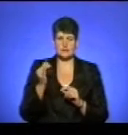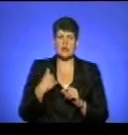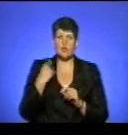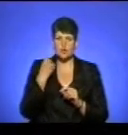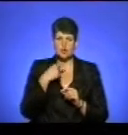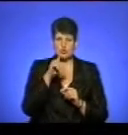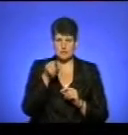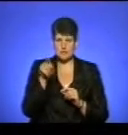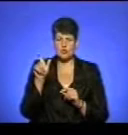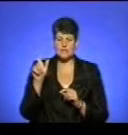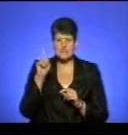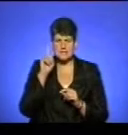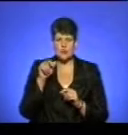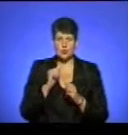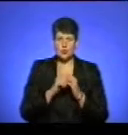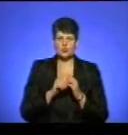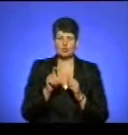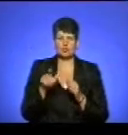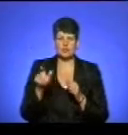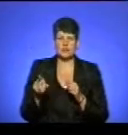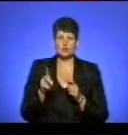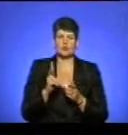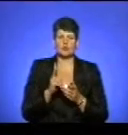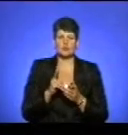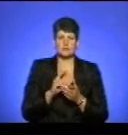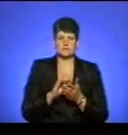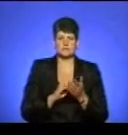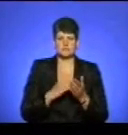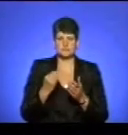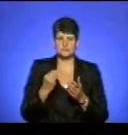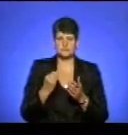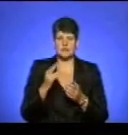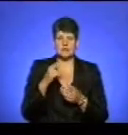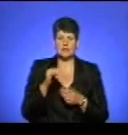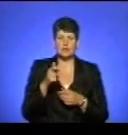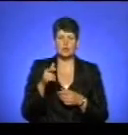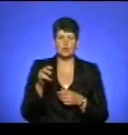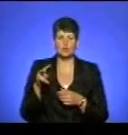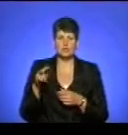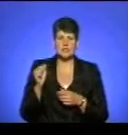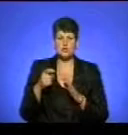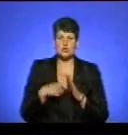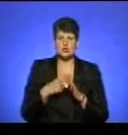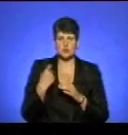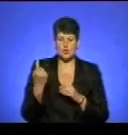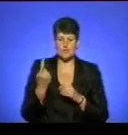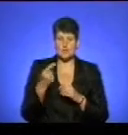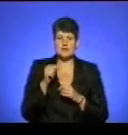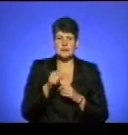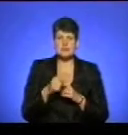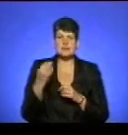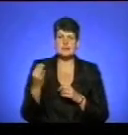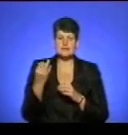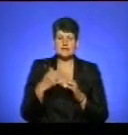знаю кожну людину, яка ховається за цією історією. Діана Гула з Вугледара Донецької області. Її